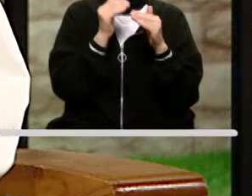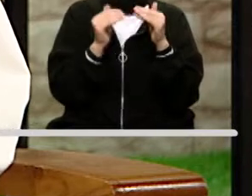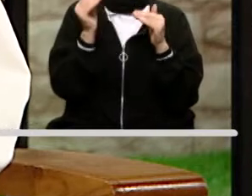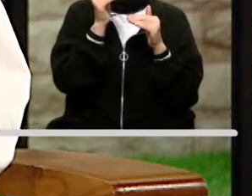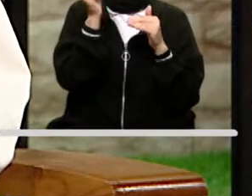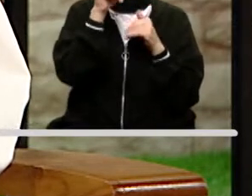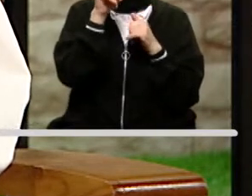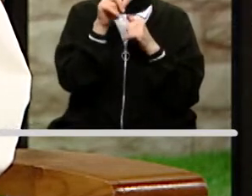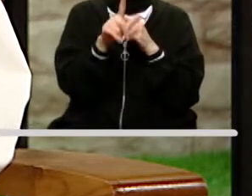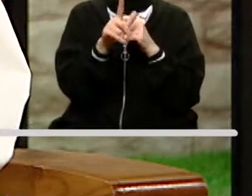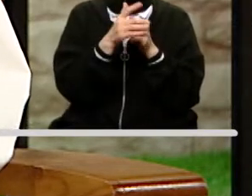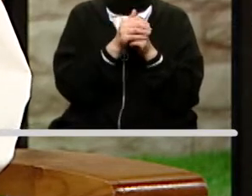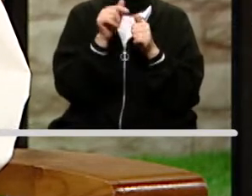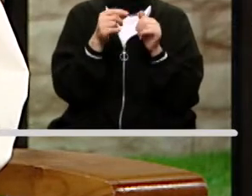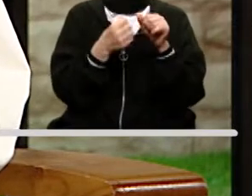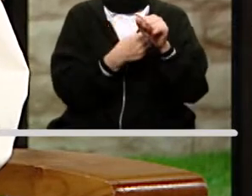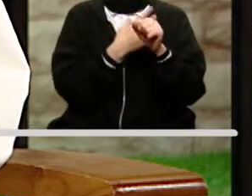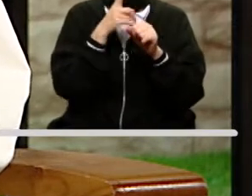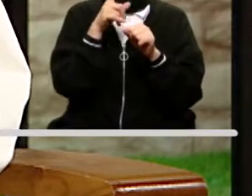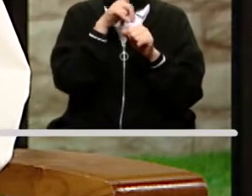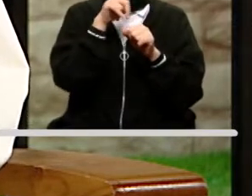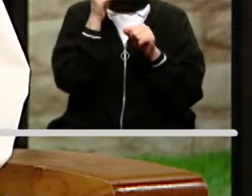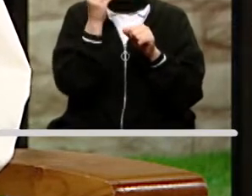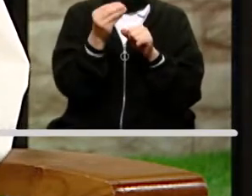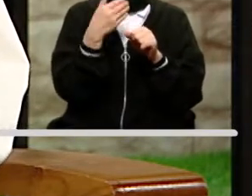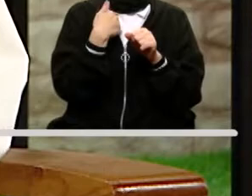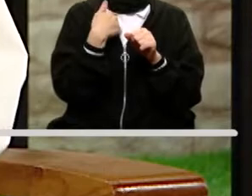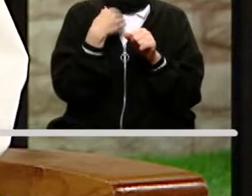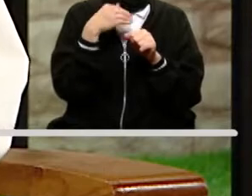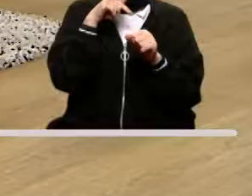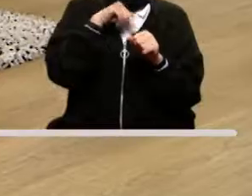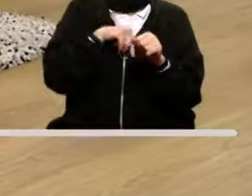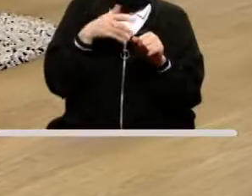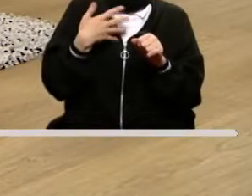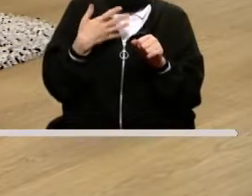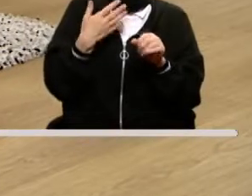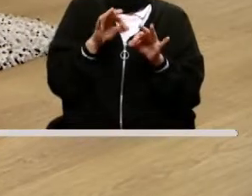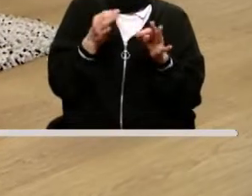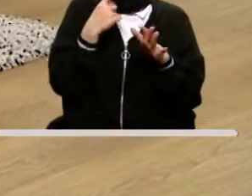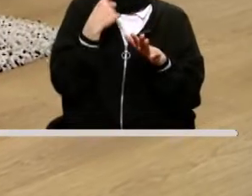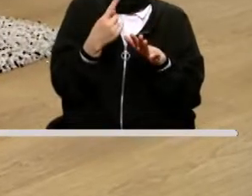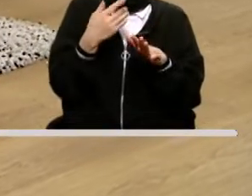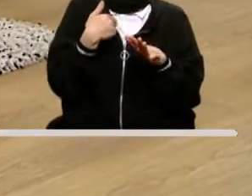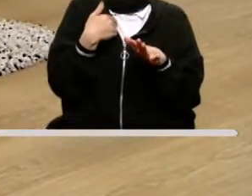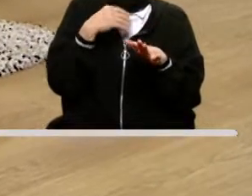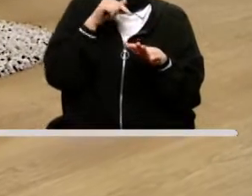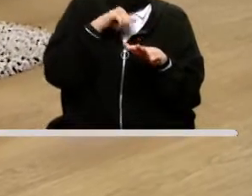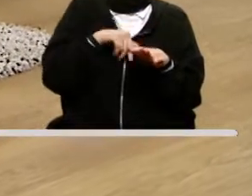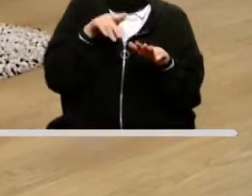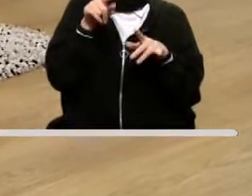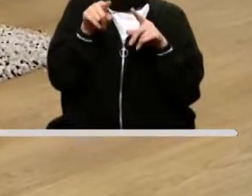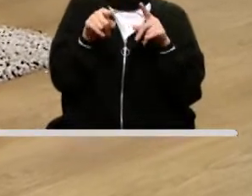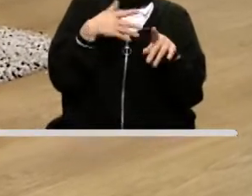gerçekleştirecek. Bu duygusuna bir ses verecek. Benim içimdeki merak ne diyor? benim içimde hangi merak